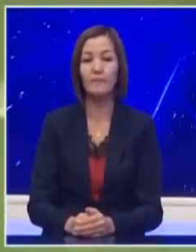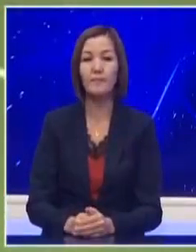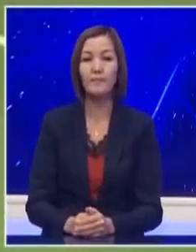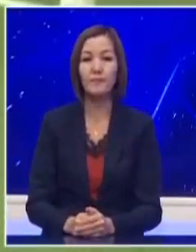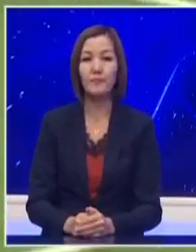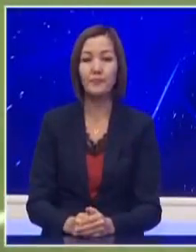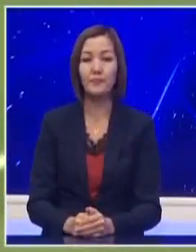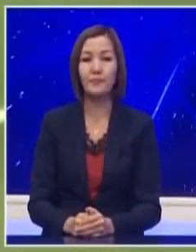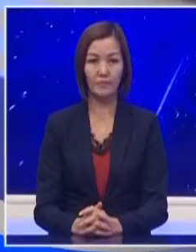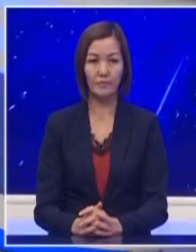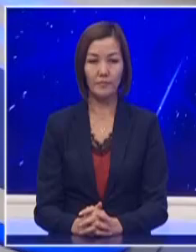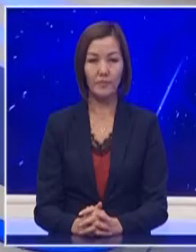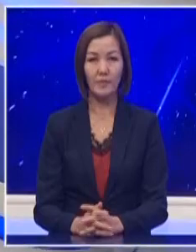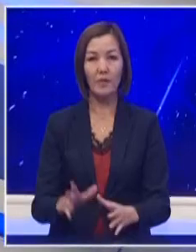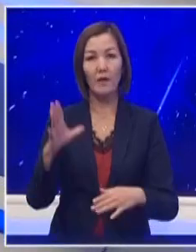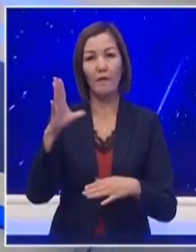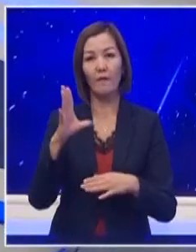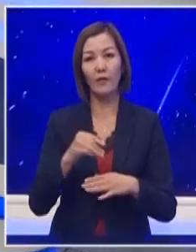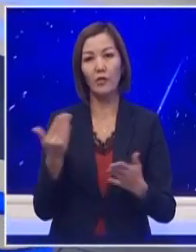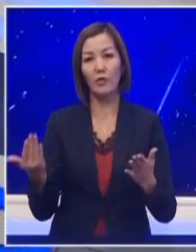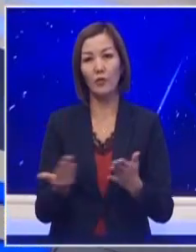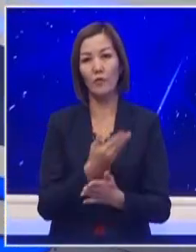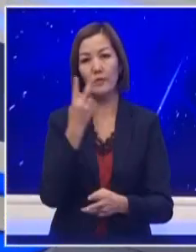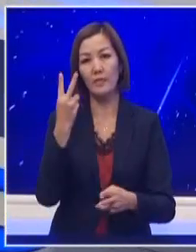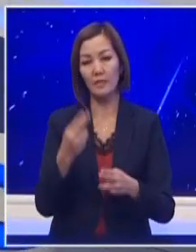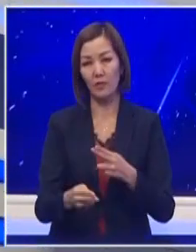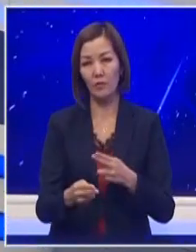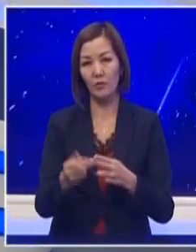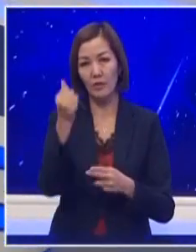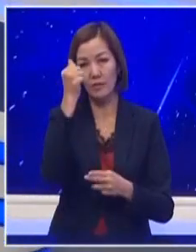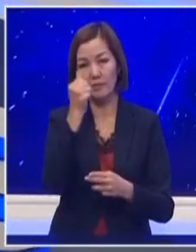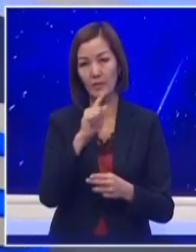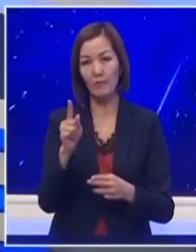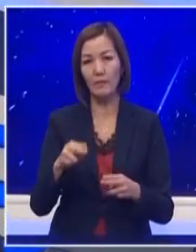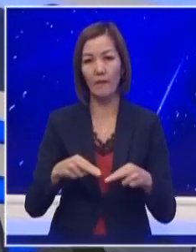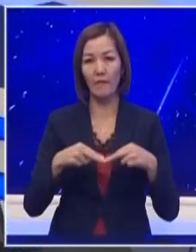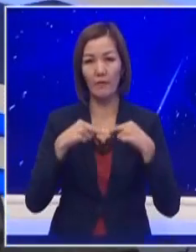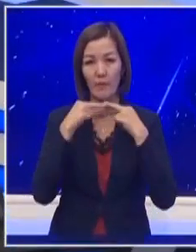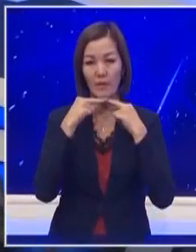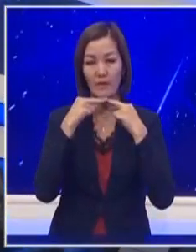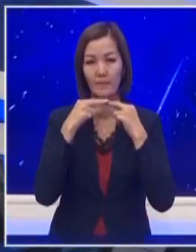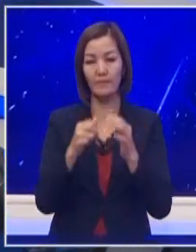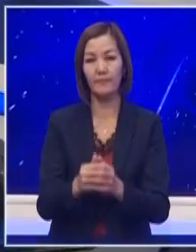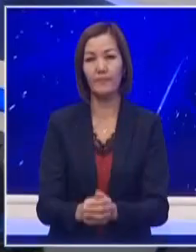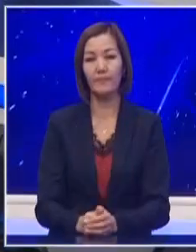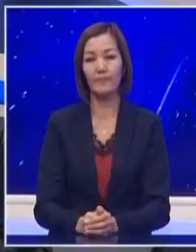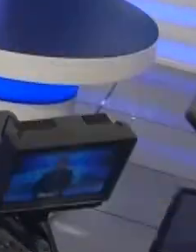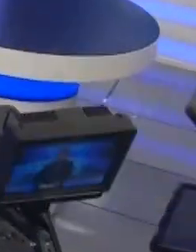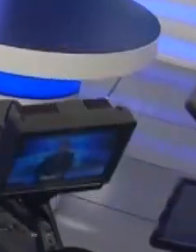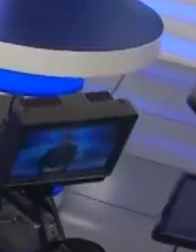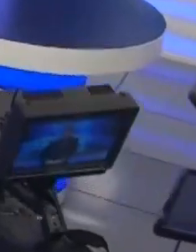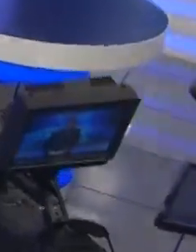материалам интернет-ресурсов таким был День сегодняшний глазами наших корреспондентов на следующей встречи в эфире телеканала Жетысу до